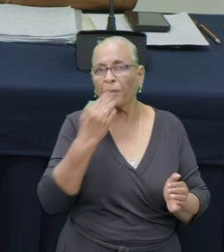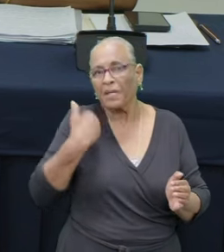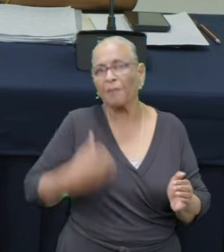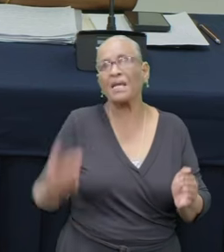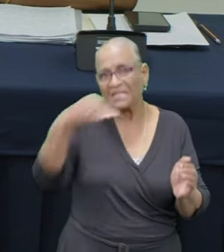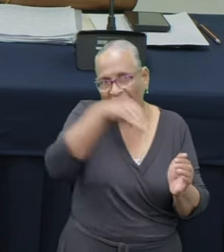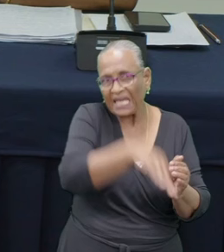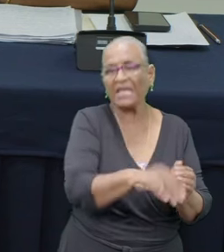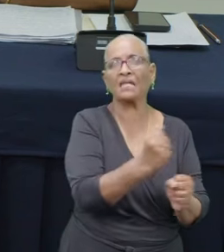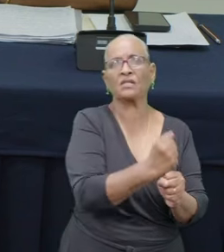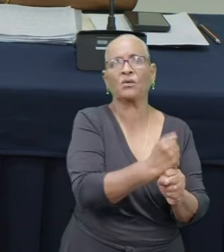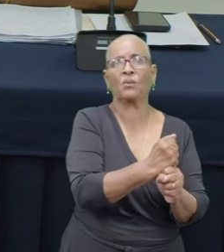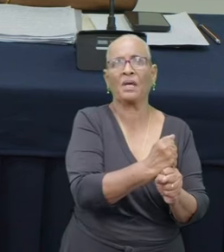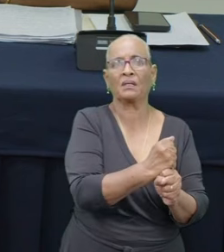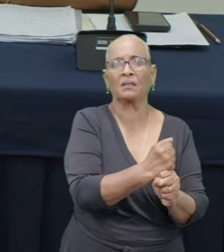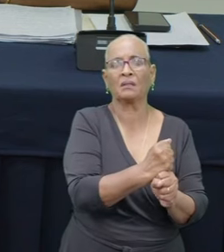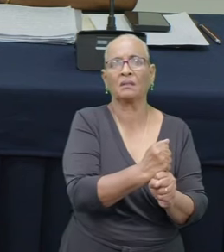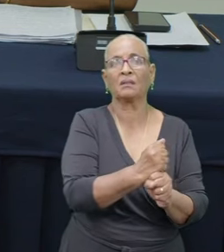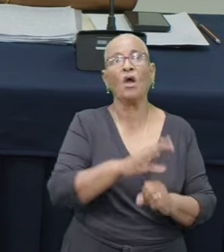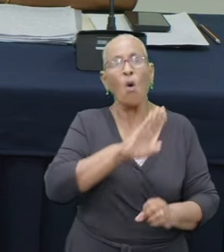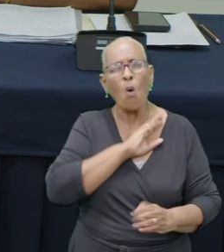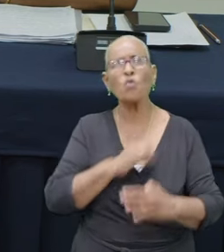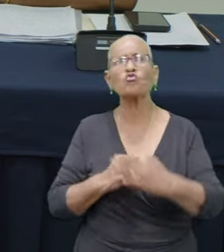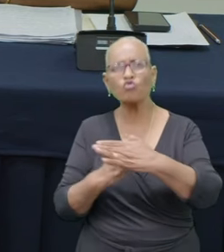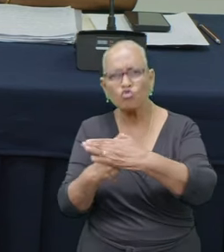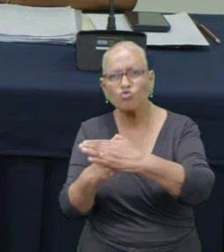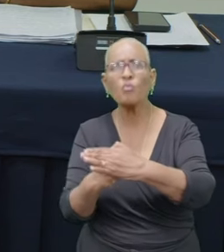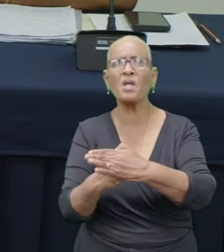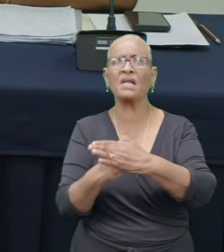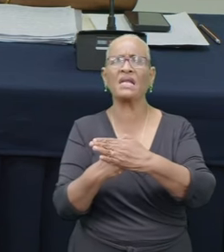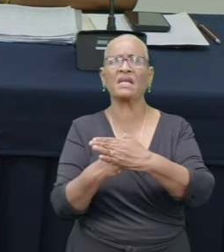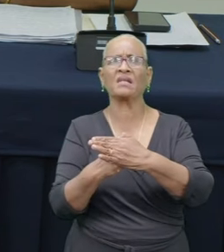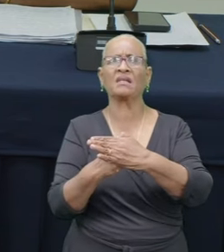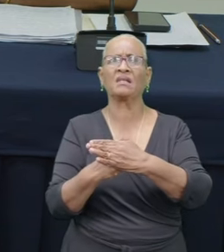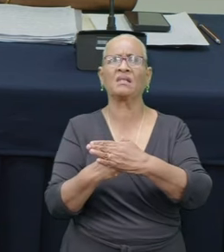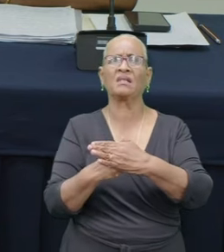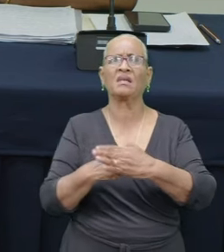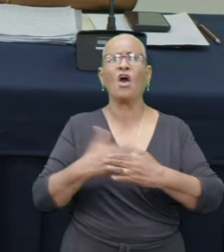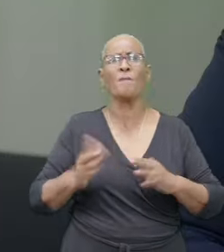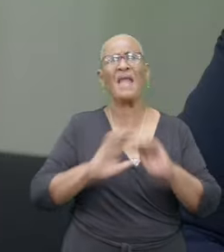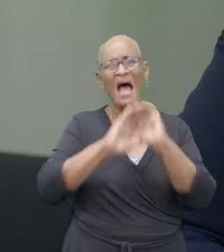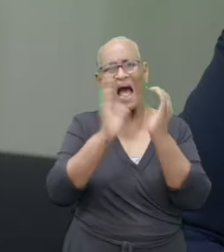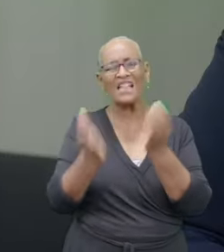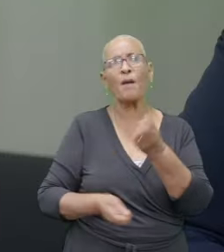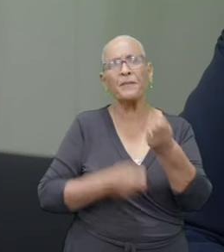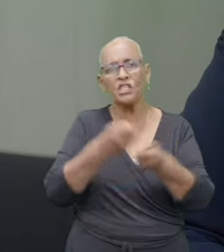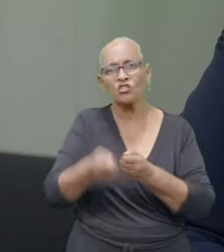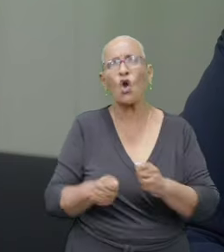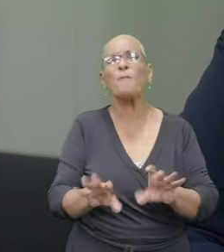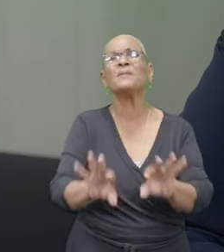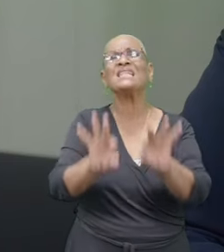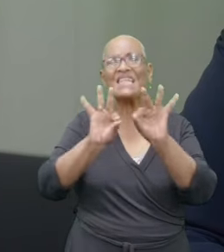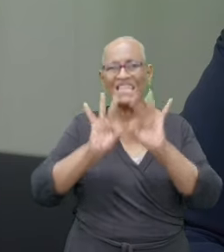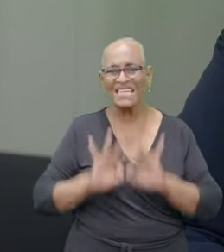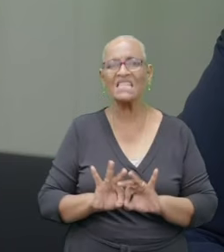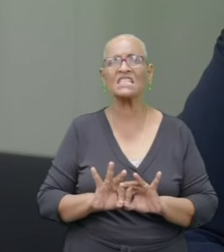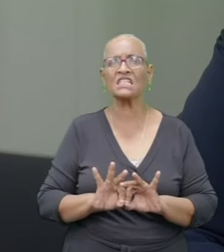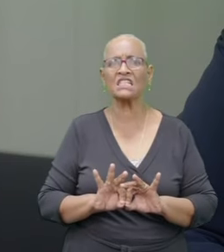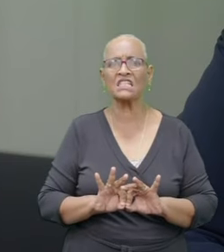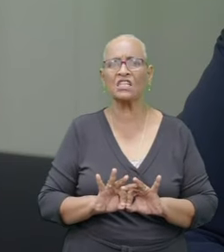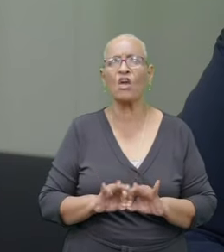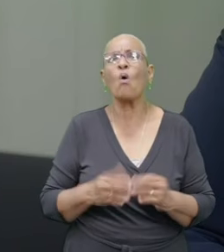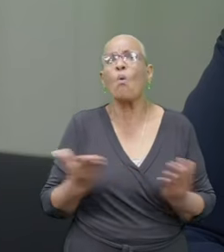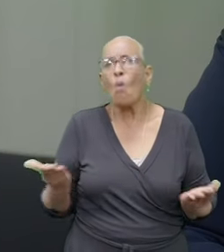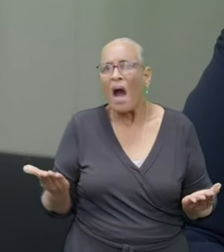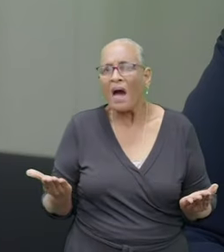deze toelage stimuleren we ook de algemene zorg om te kiezen voor die plekken waar we die mensen nodig hebben.